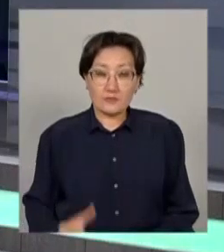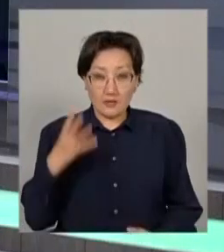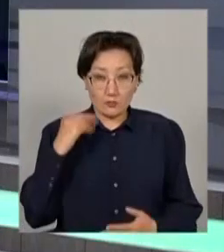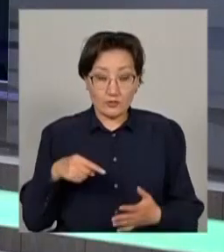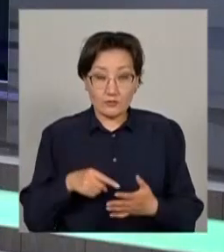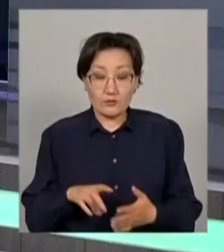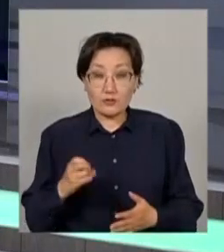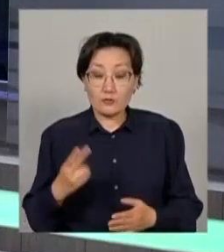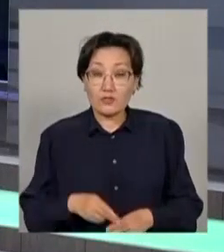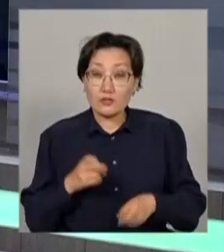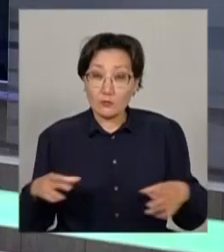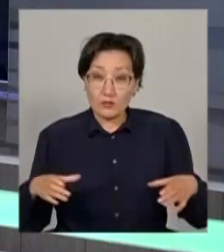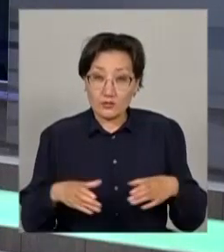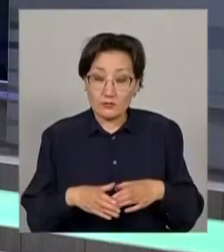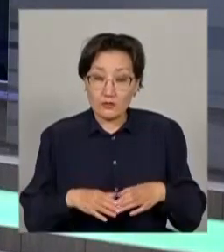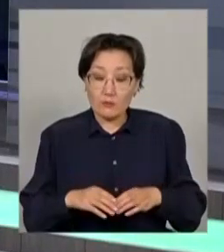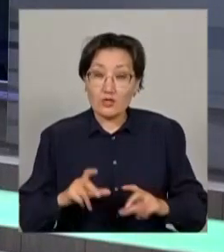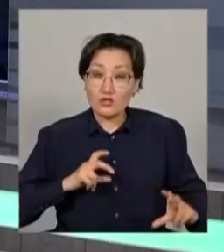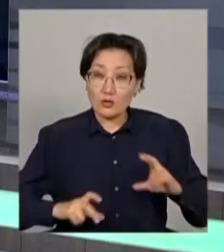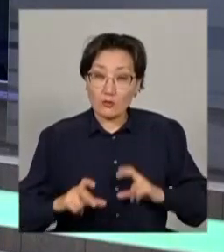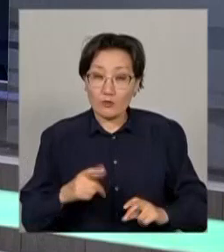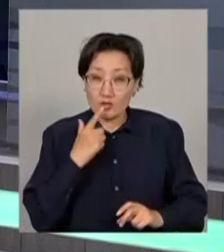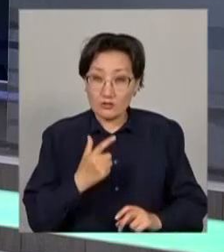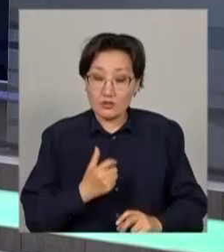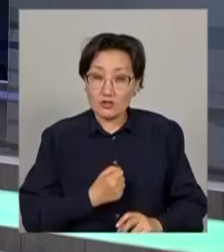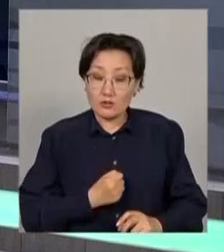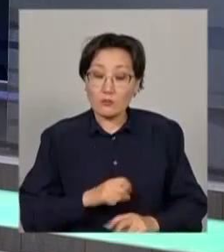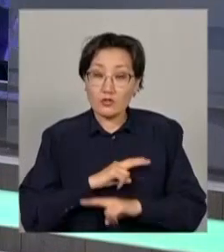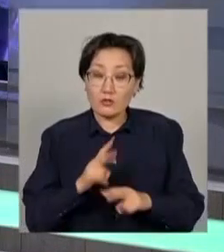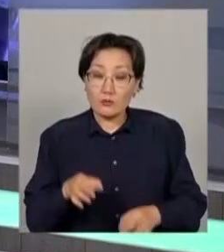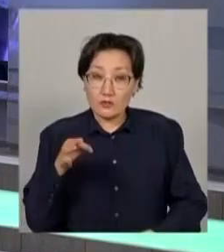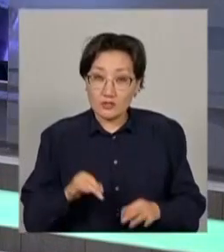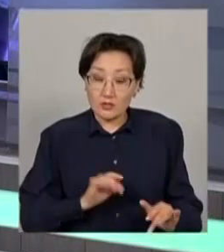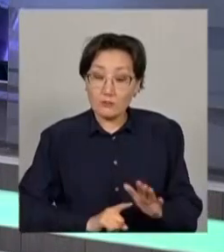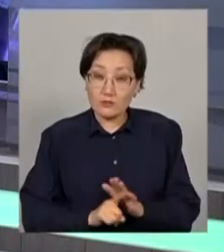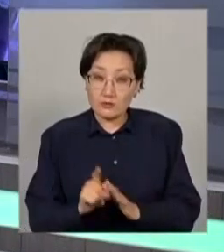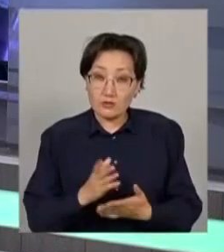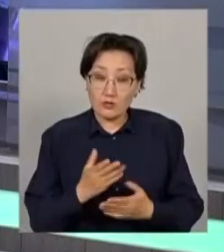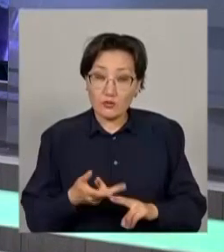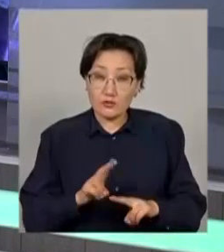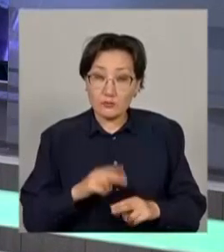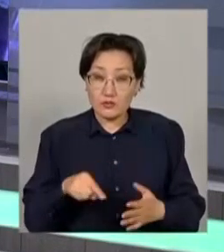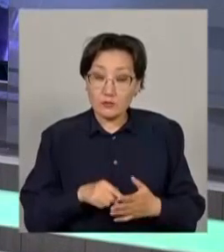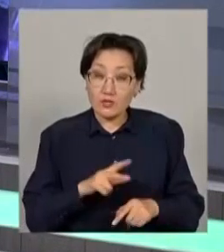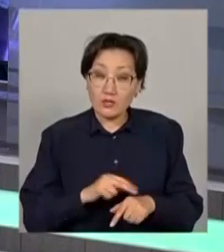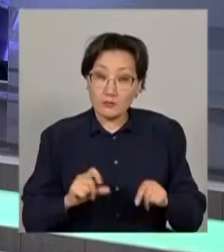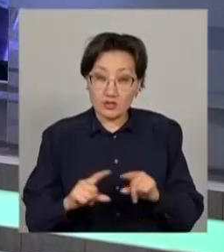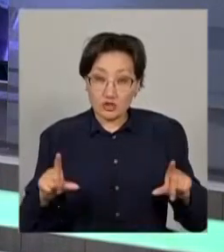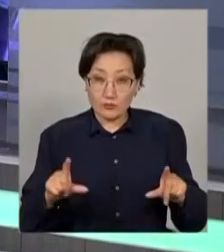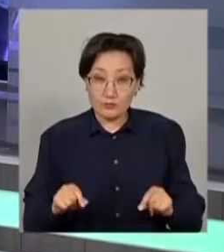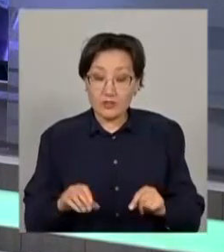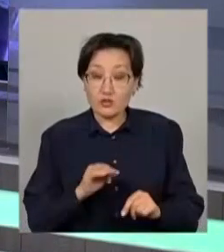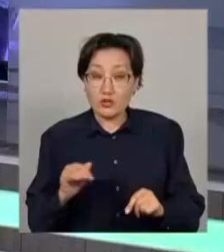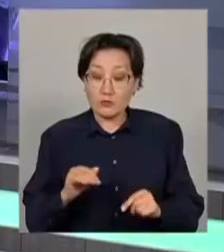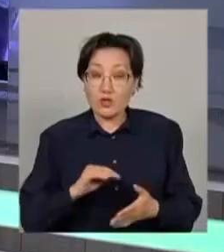Алматыда ұлттық қауіпсіздік комитеті академиясы курсантының өліміне қатысты қылмыстық іс қозғалды. Бұл туралы қалалық полиция департаментінің